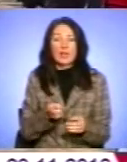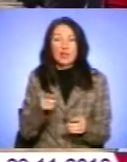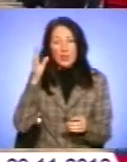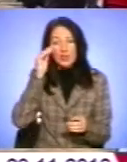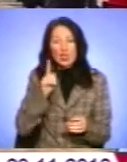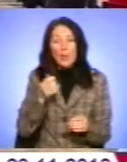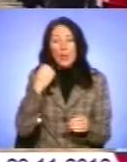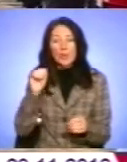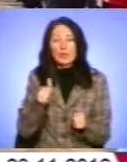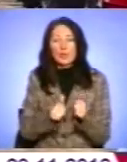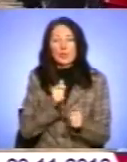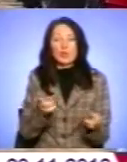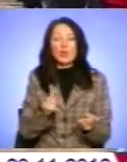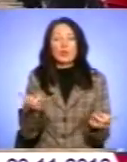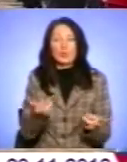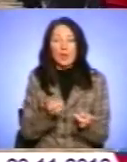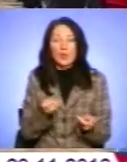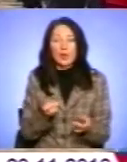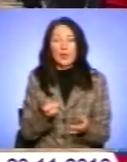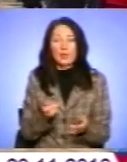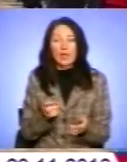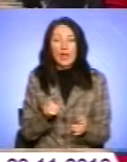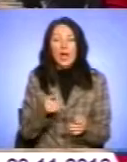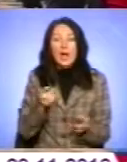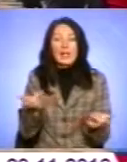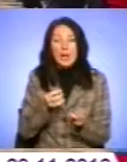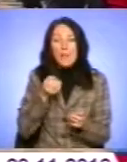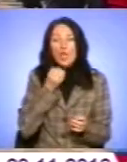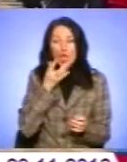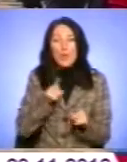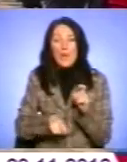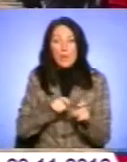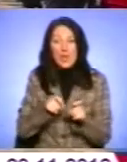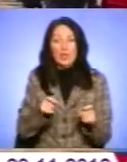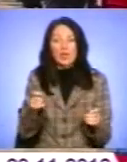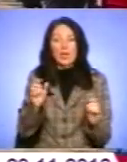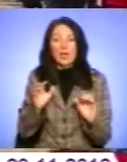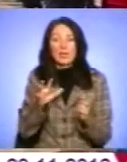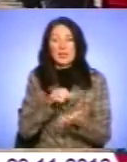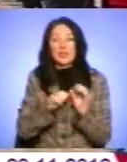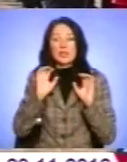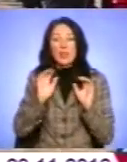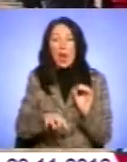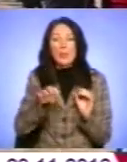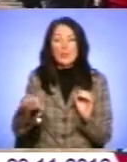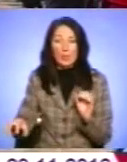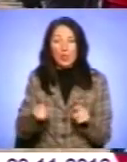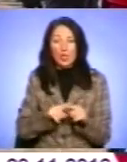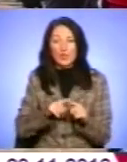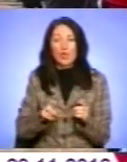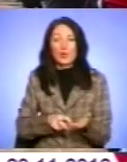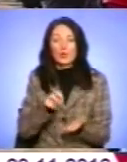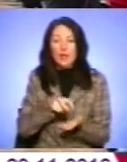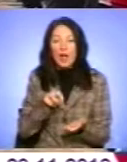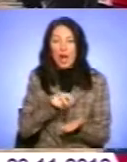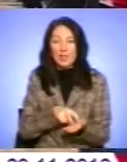потрібно володіти? Добре бігати, займатися баскетболом, швидко скакати на